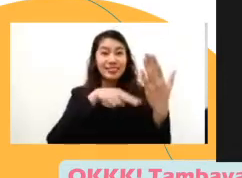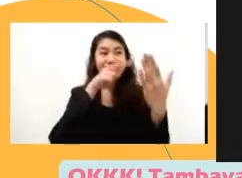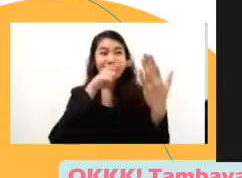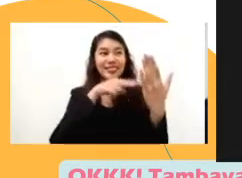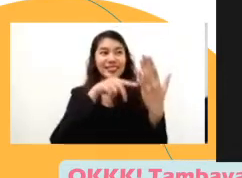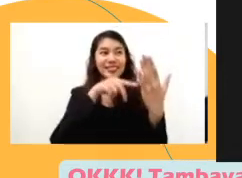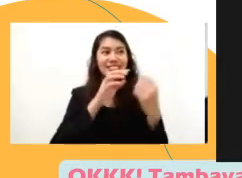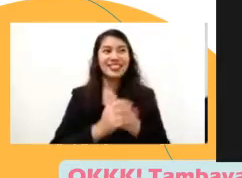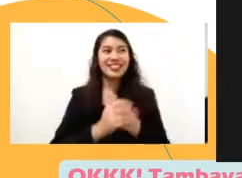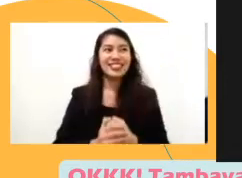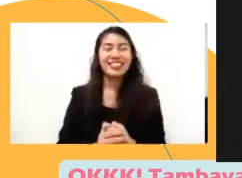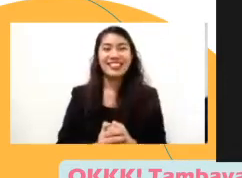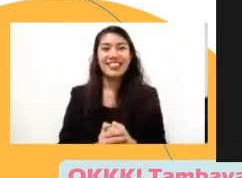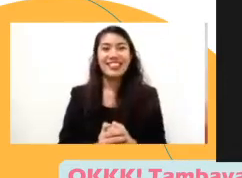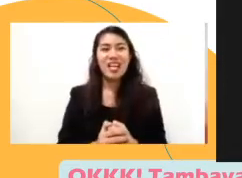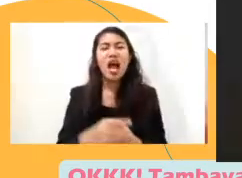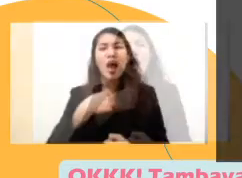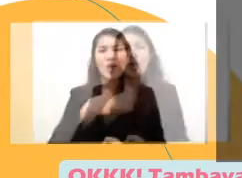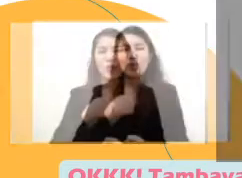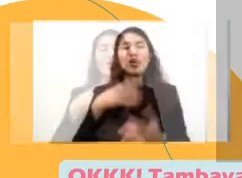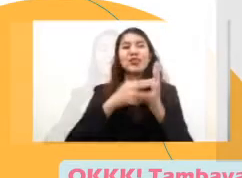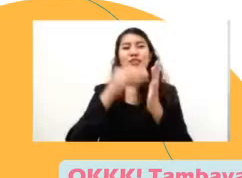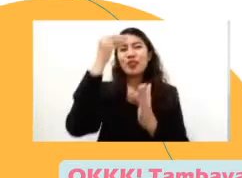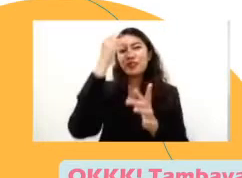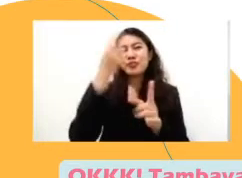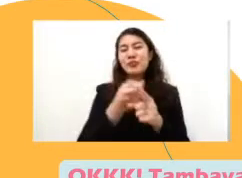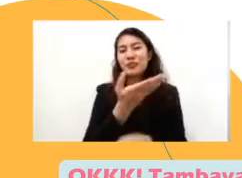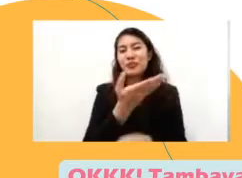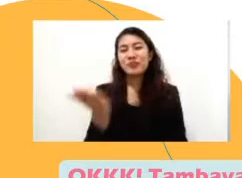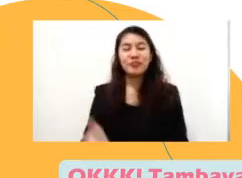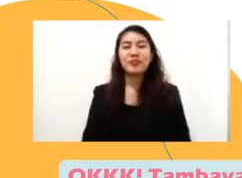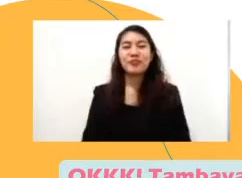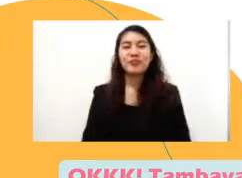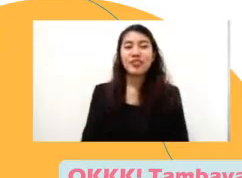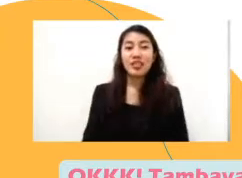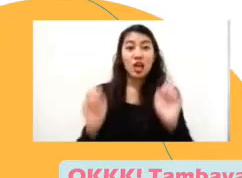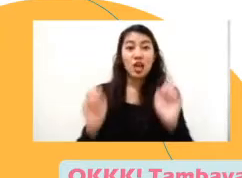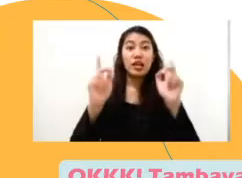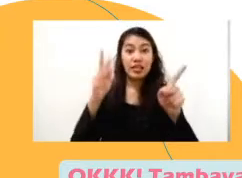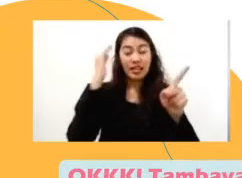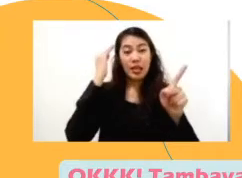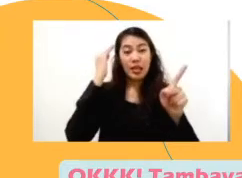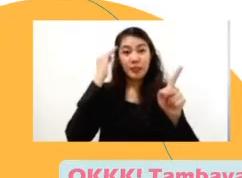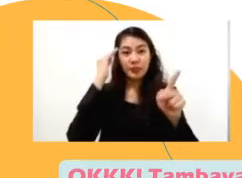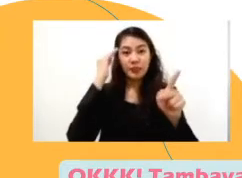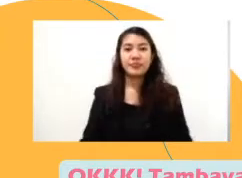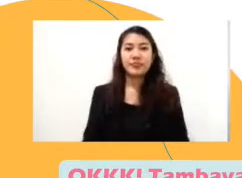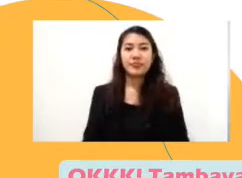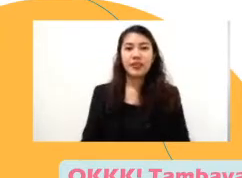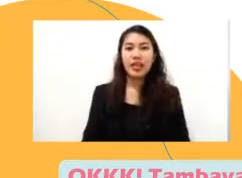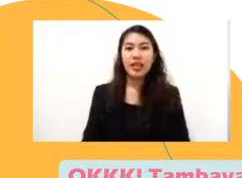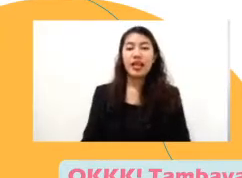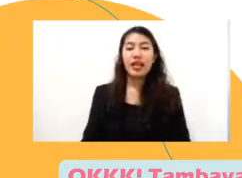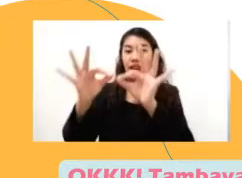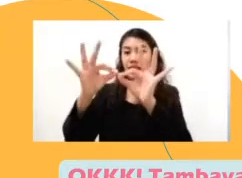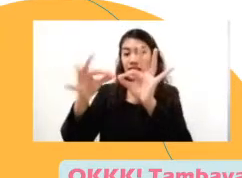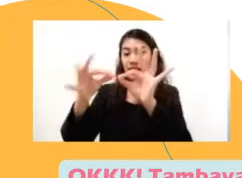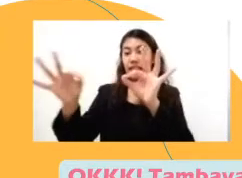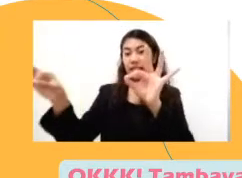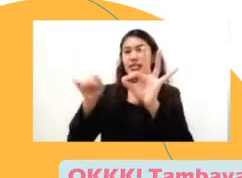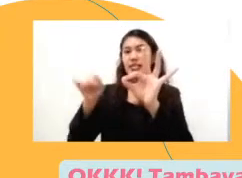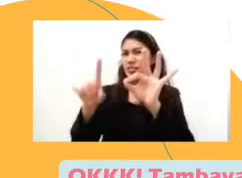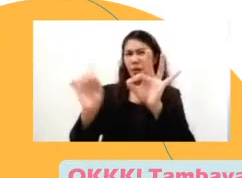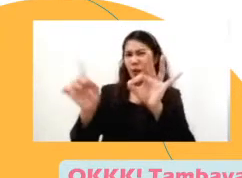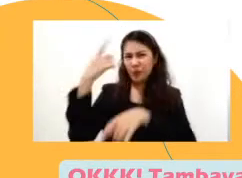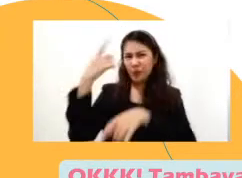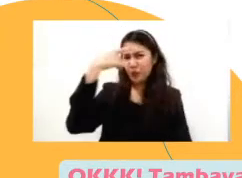Ate Teresa. Yan. Okay. So alam na natin, kung ano ang lyrics, anong nagagawa niya at ano yung